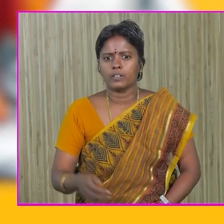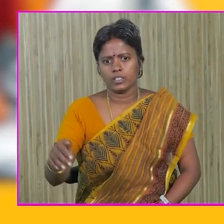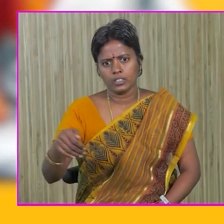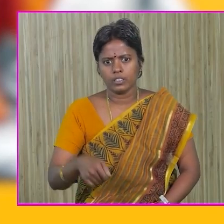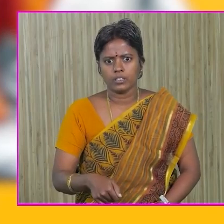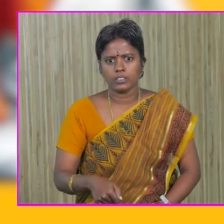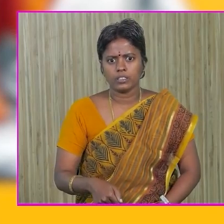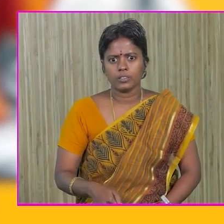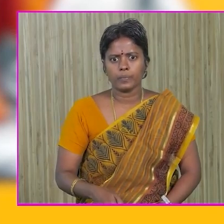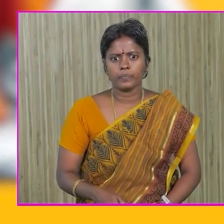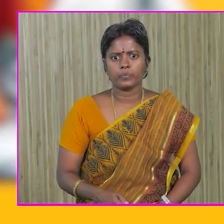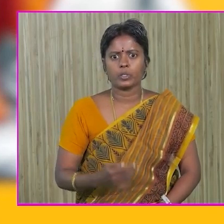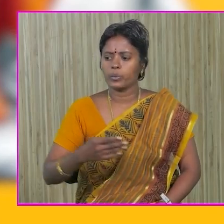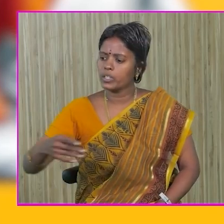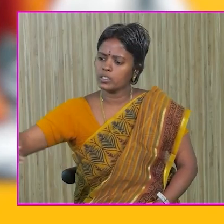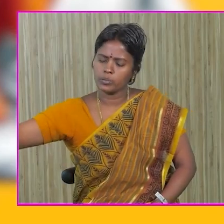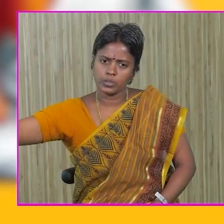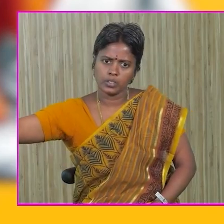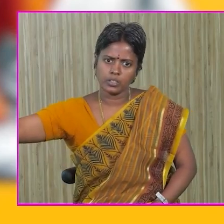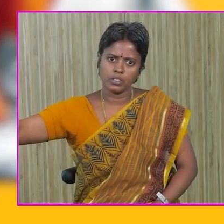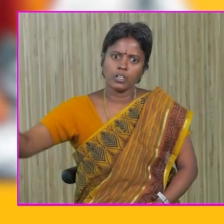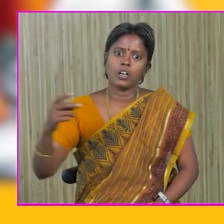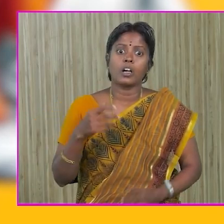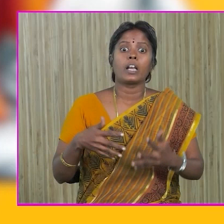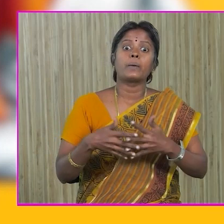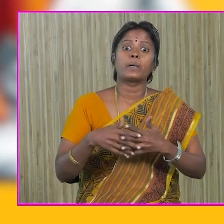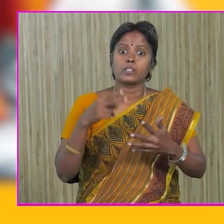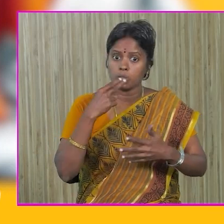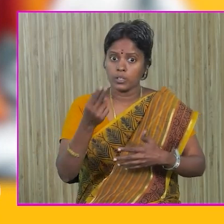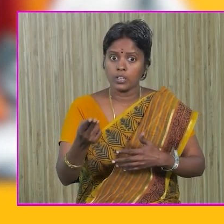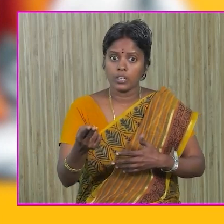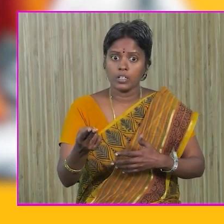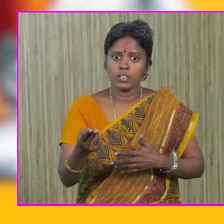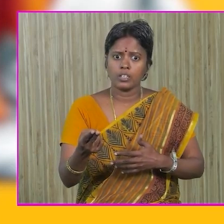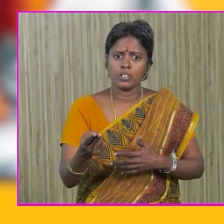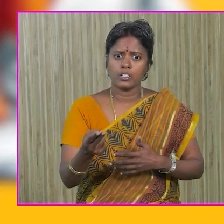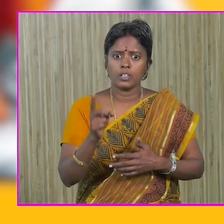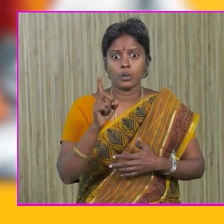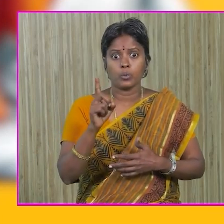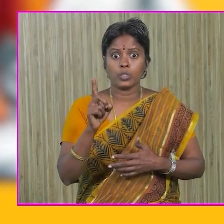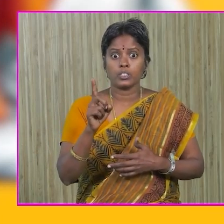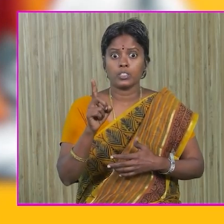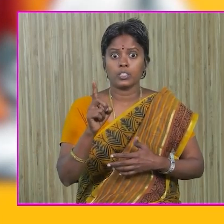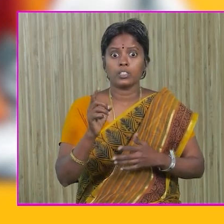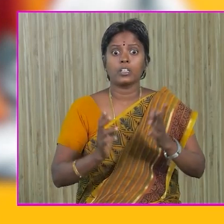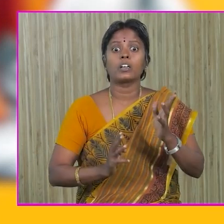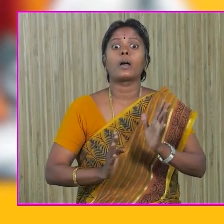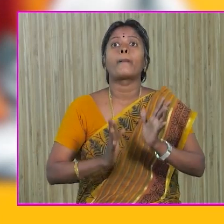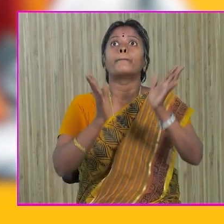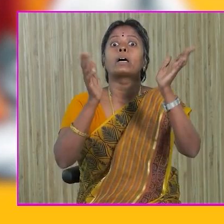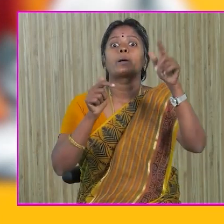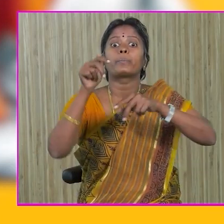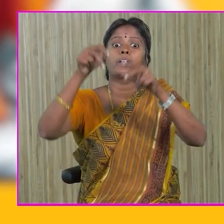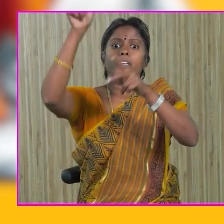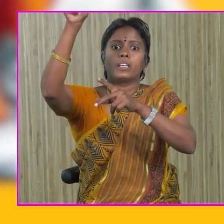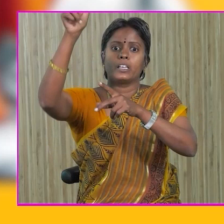சரி, போயிட்டுருக்கும்போது நண்பன் சொன்னான், ஒருத்தர் அதில் ஒருத்தனுக்கு நல்லா மரம் ஏற தெரியும், ஒருத்தனுக்கு மரம் ஏற